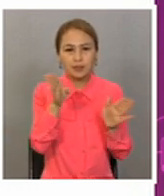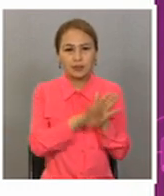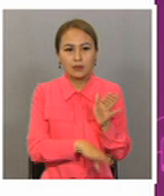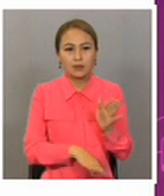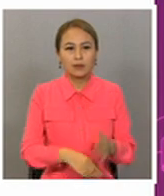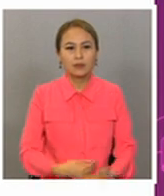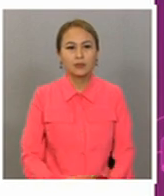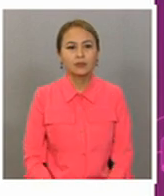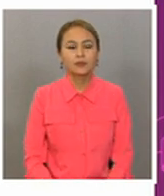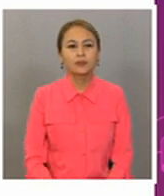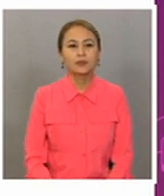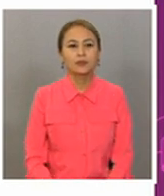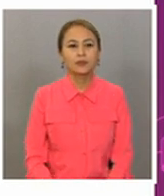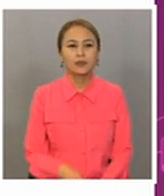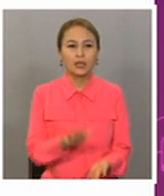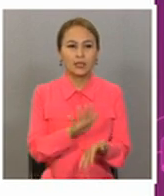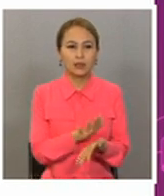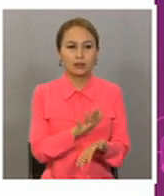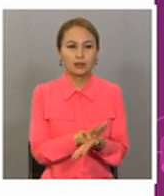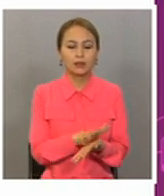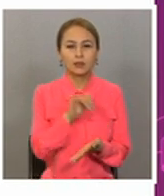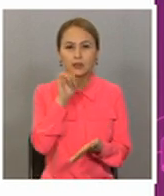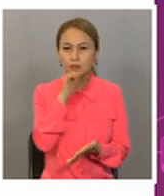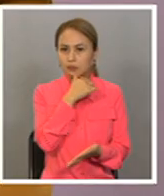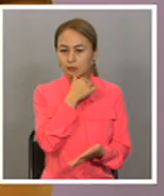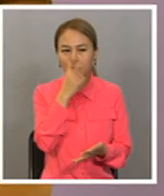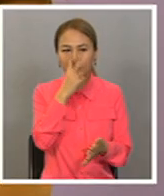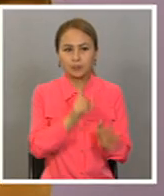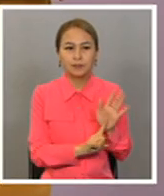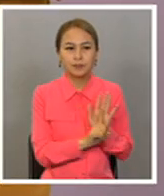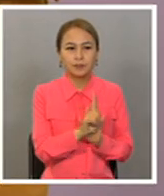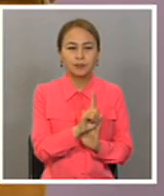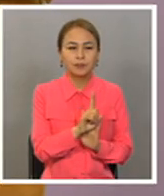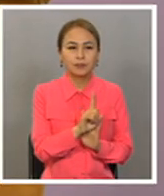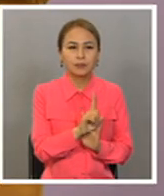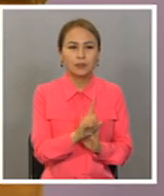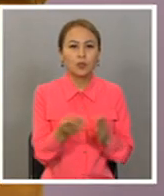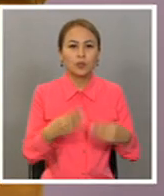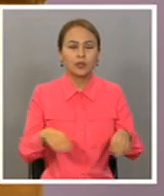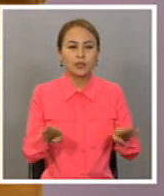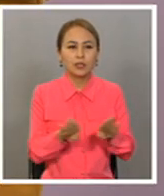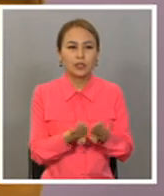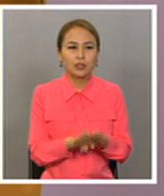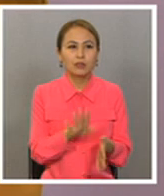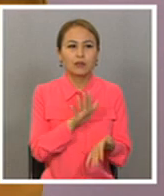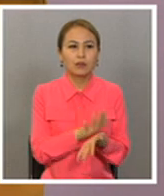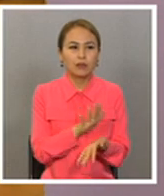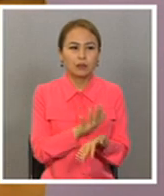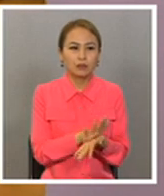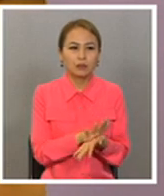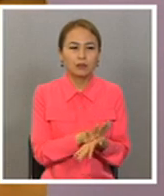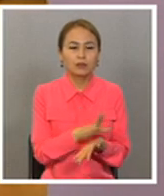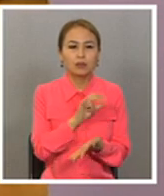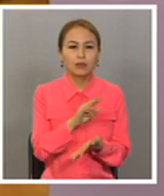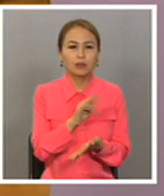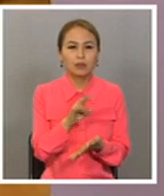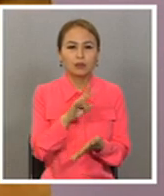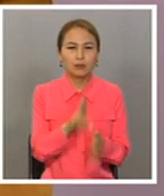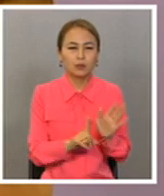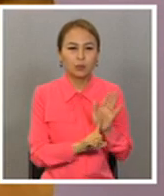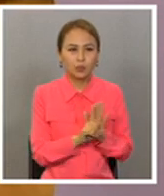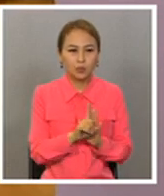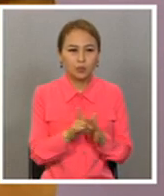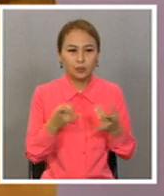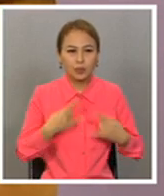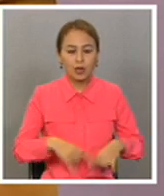екен. Салақтық еріншектіктен бастау алады. Осылайша салақтықтан надандық туып,